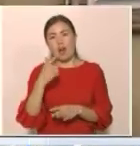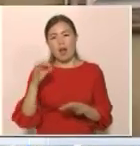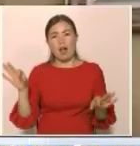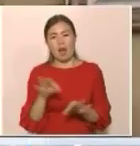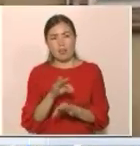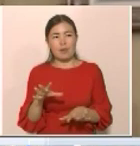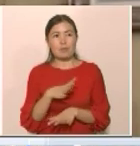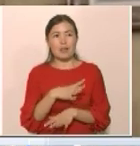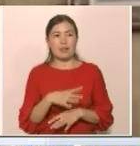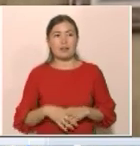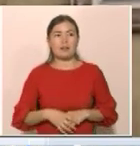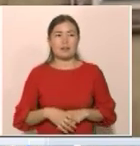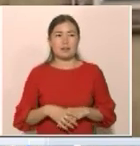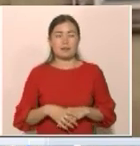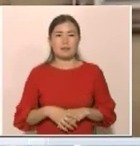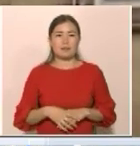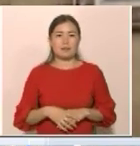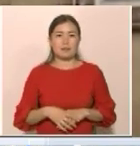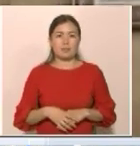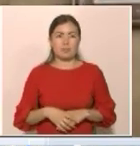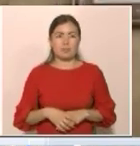орындады. Құлағым менің